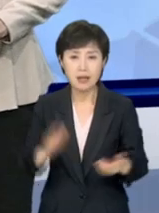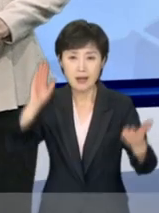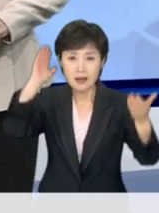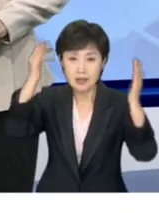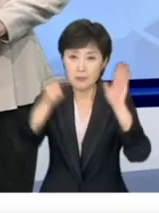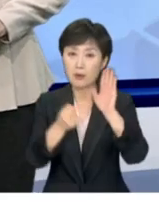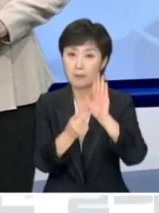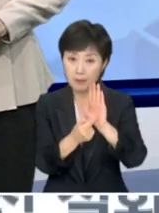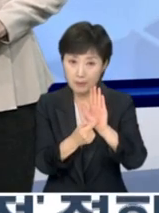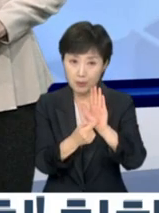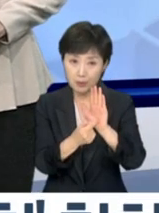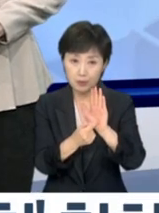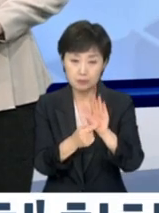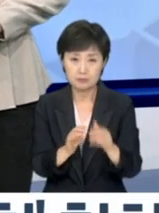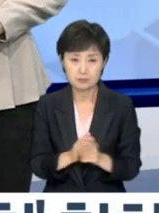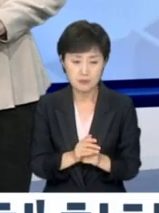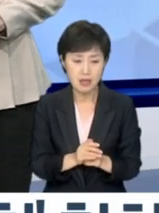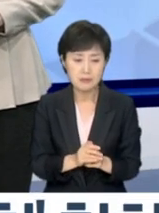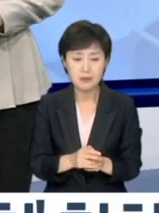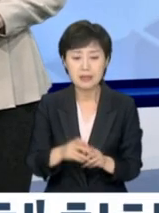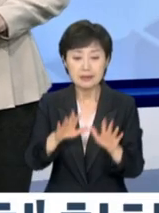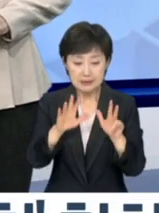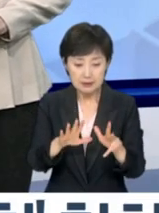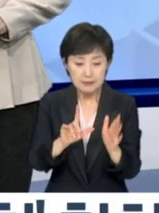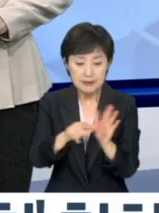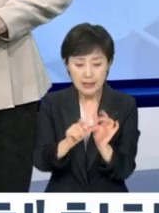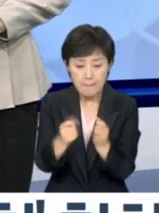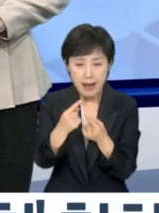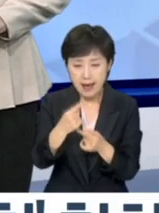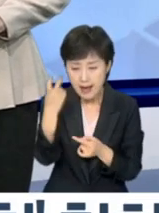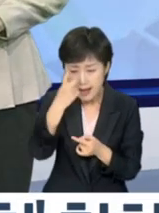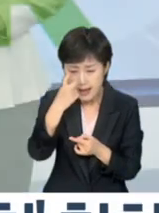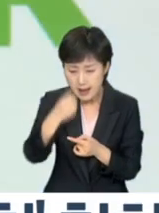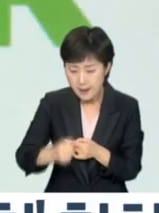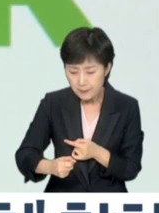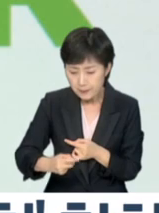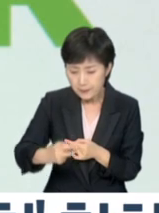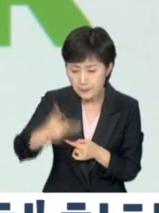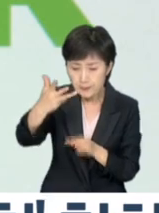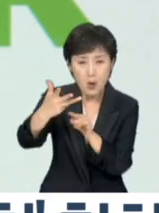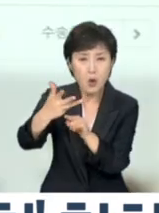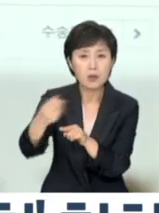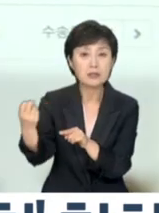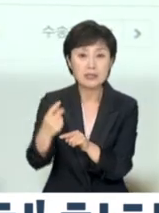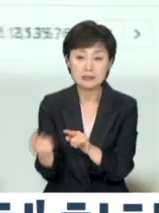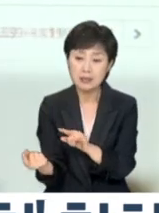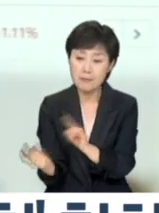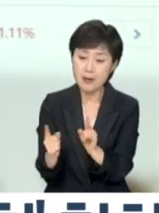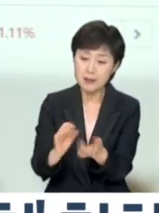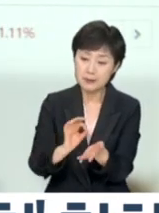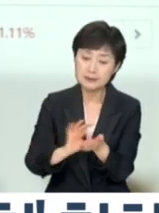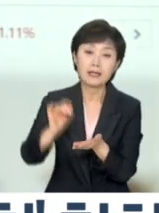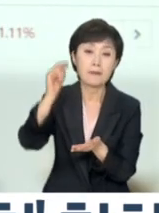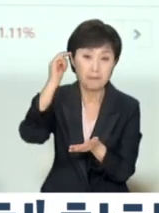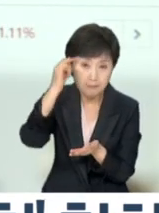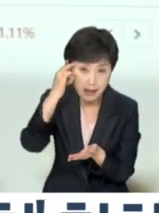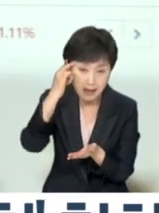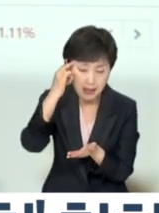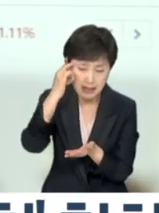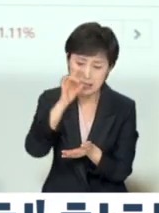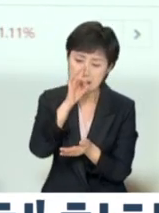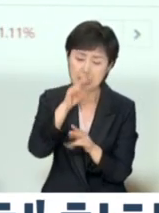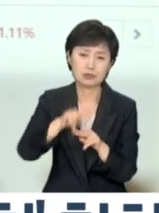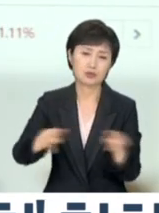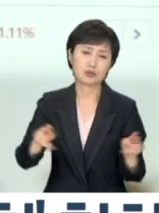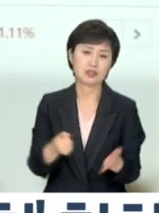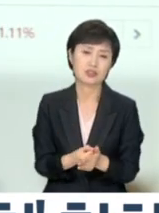네이버가 실시간 검색 이른바 실검 부활 논란에 휘말린 콘텐츠 추천 서비스 트렌드 토픽의